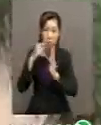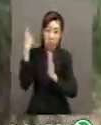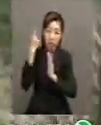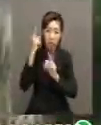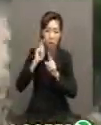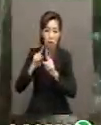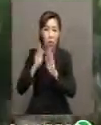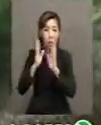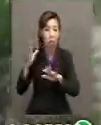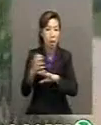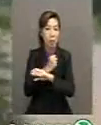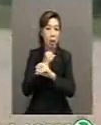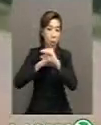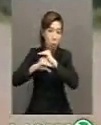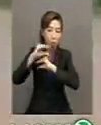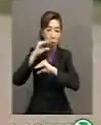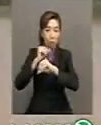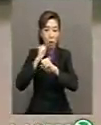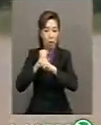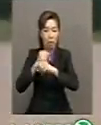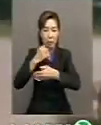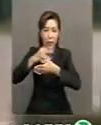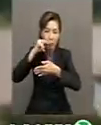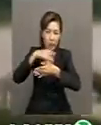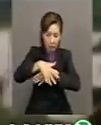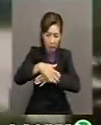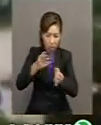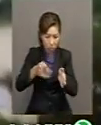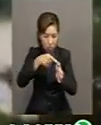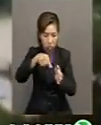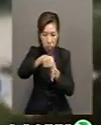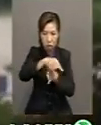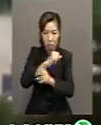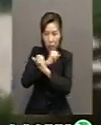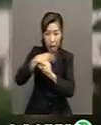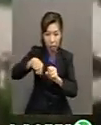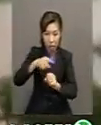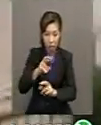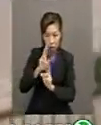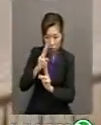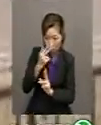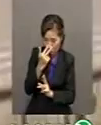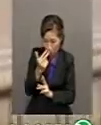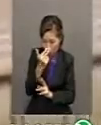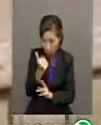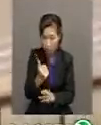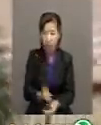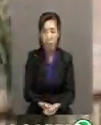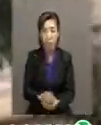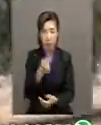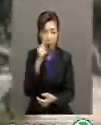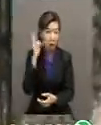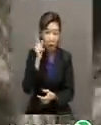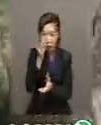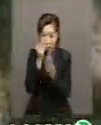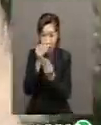ที่ยวผู้รับเหมาก่อสร้างงานโครงสร้างเขื่อนป้องกันตลิ่งบริเวณแม่น้ำเจ้าพระยานะครับให้ติดตามสถานการณ์อย่างใกล้ชิดพร้อมจัดว